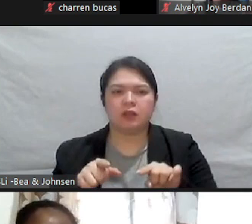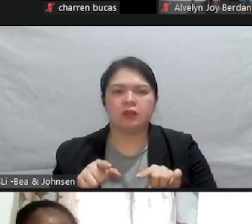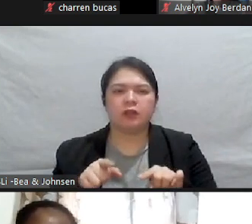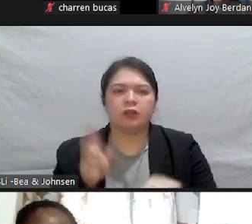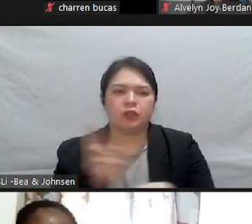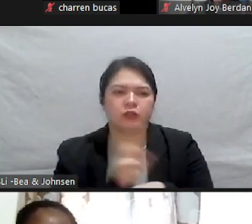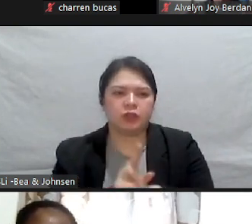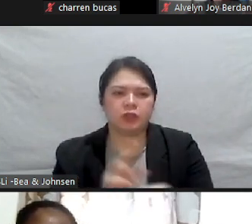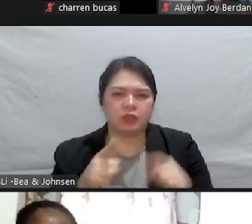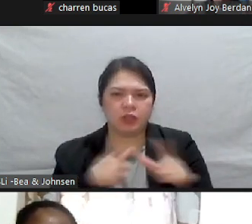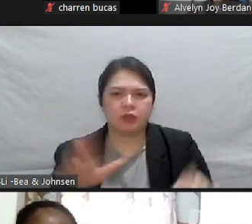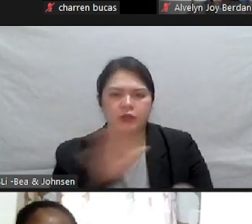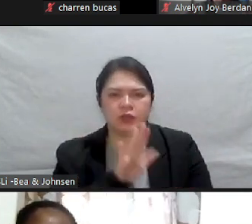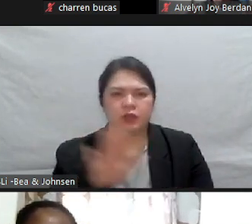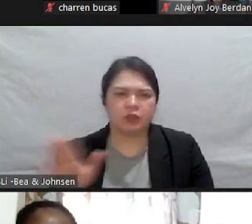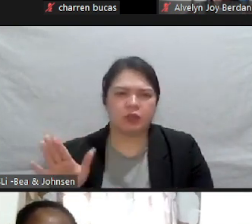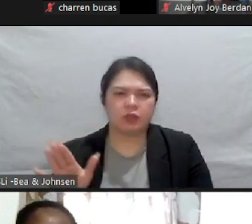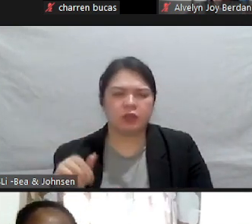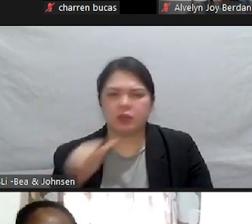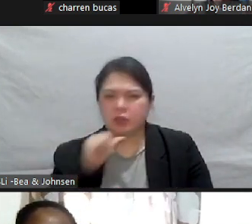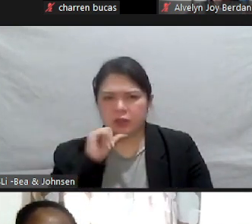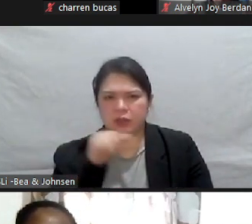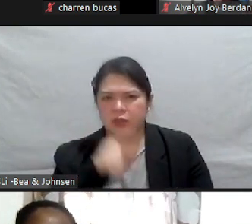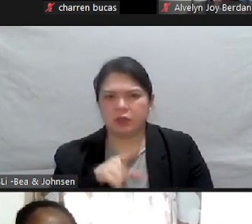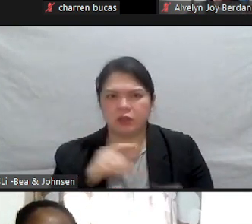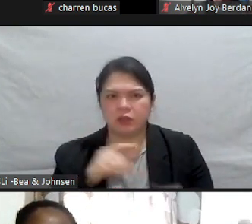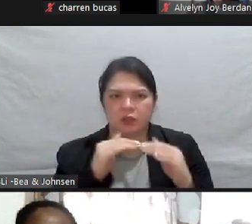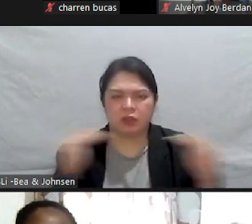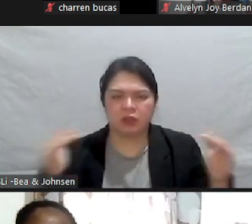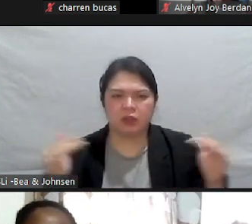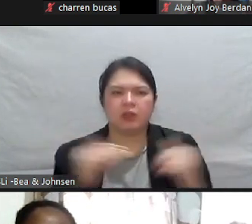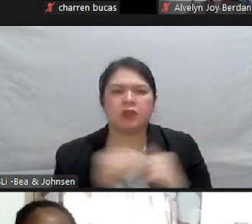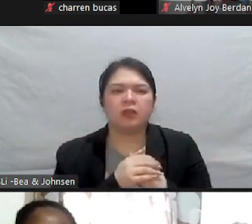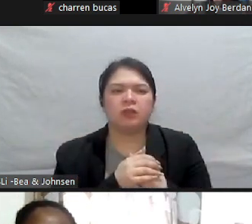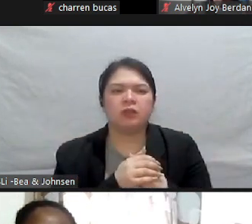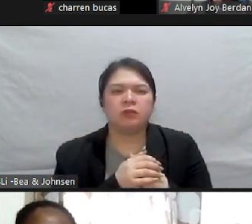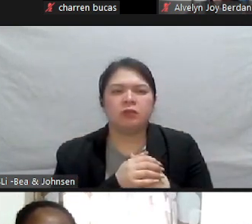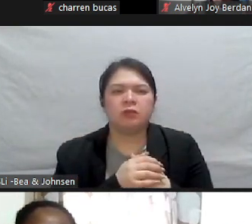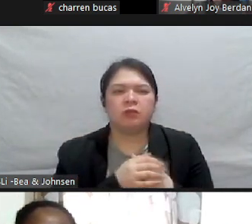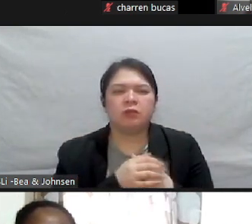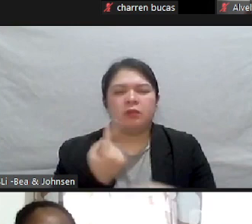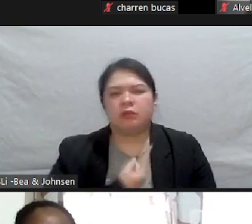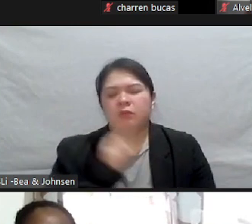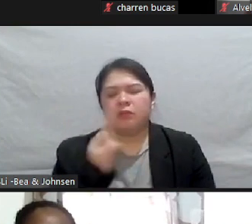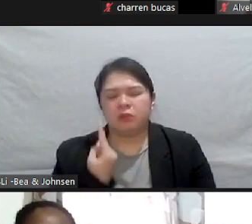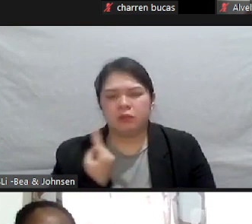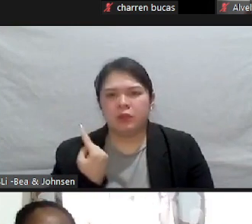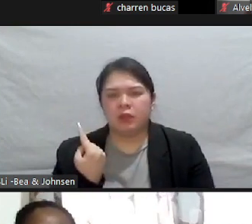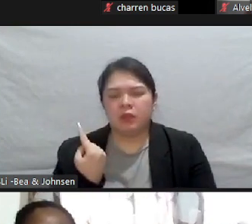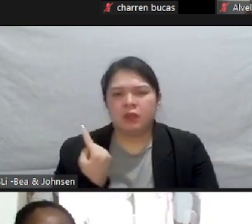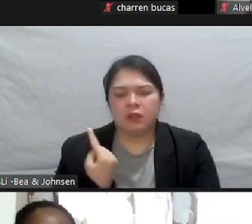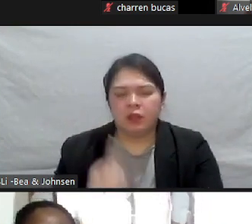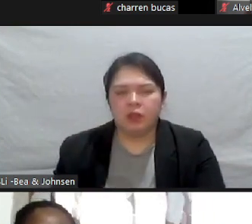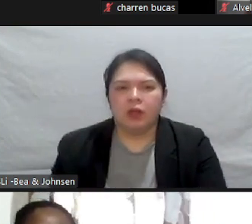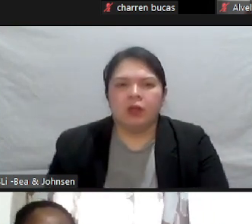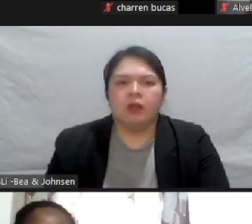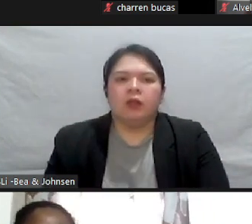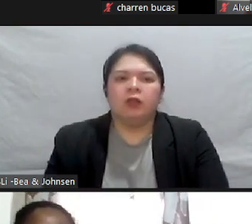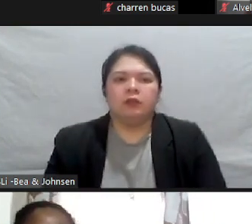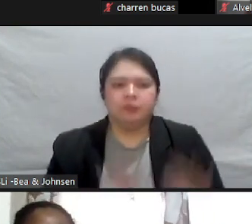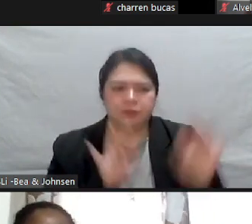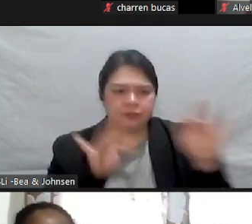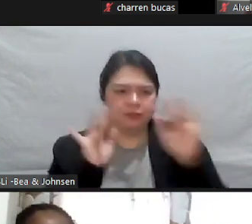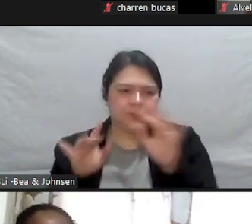language, hindi naman ganoon ang level nila, ano? So, parang nakaka-insulto na as if ganoon lang ba, ano? Kawawa rin yung mga